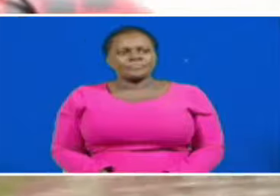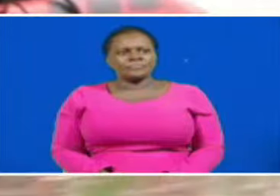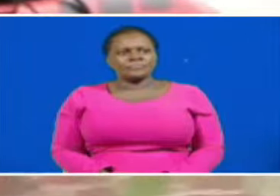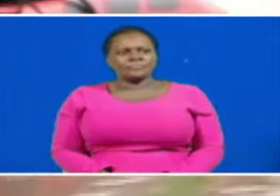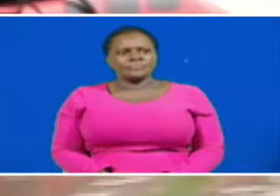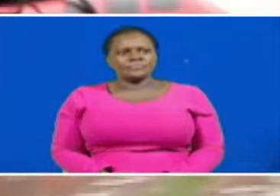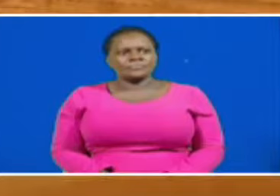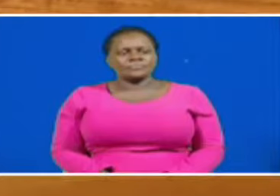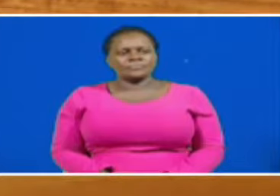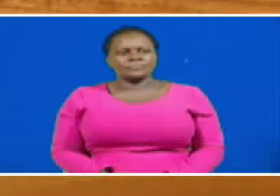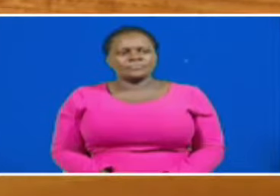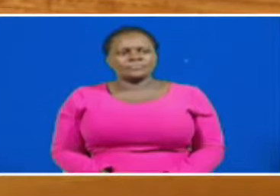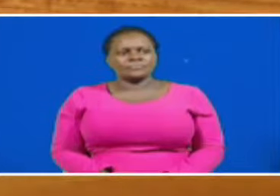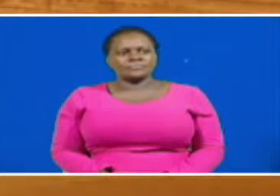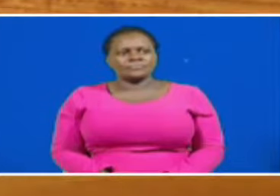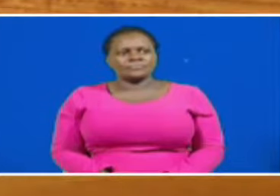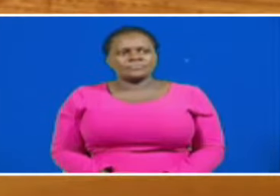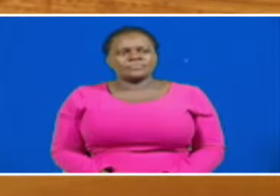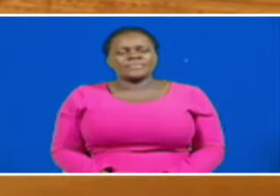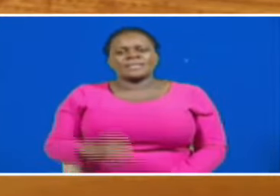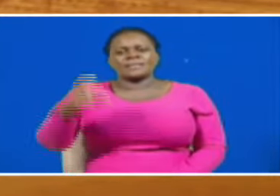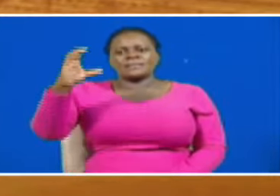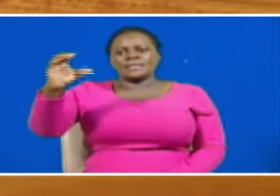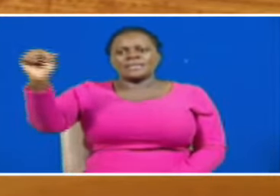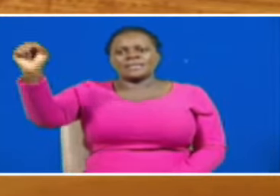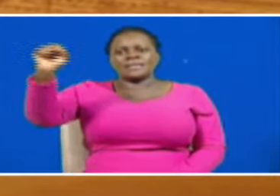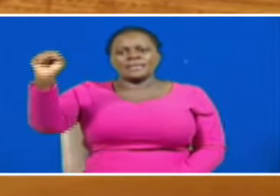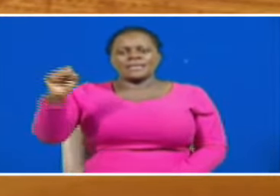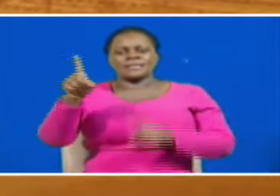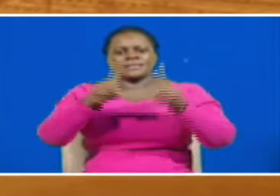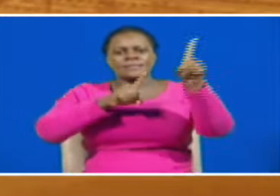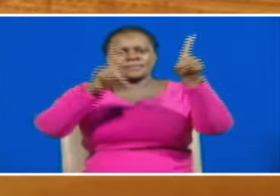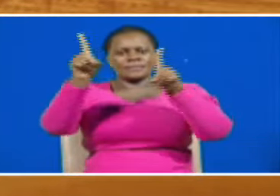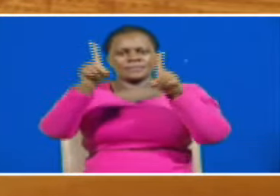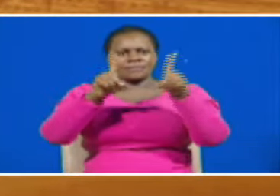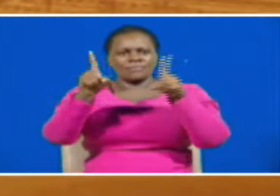Na waziri wa uchukuzi Kipchumba Murkomen ametoa taarifa